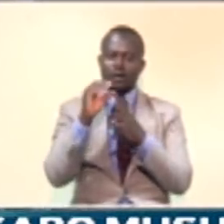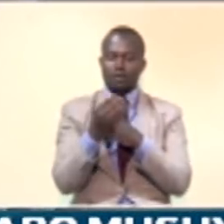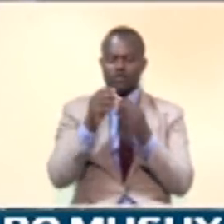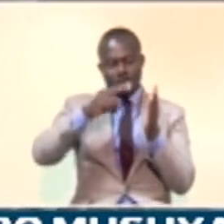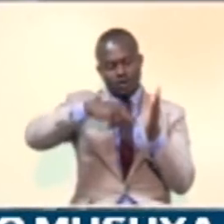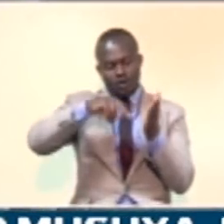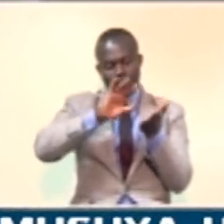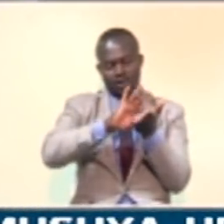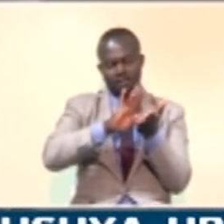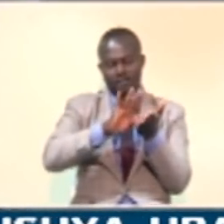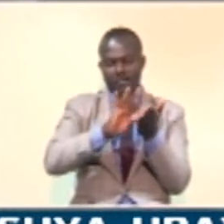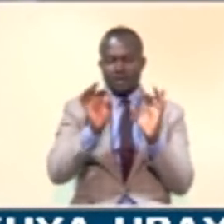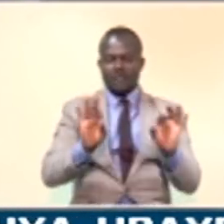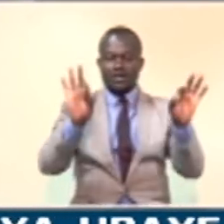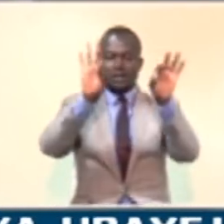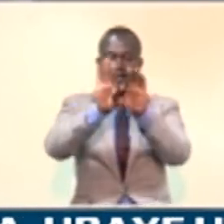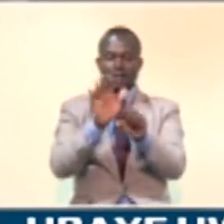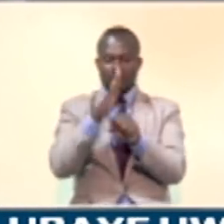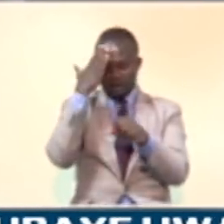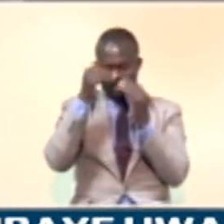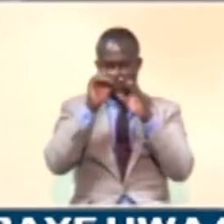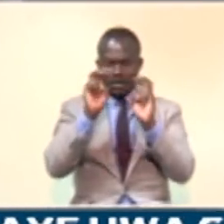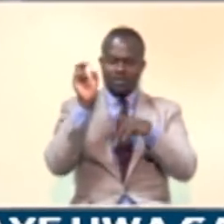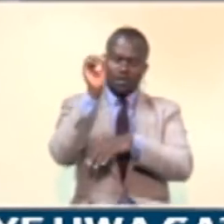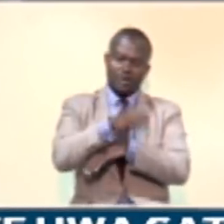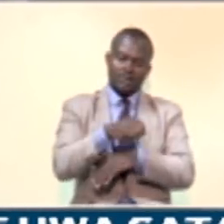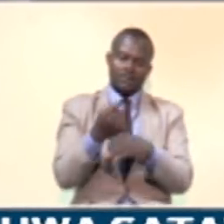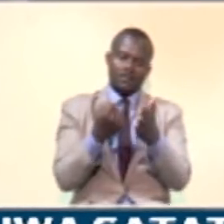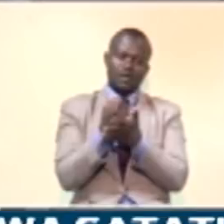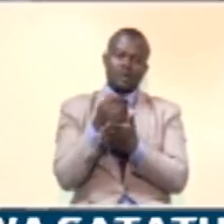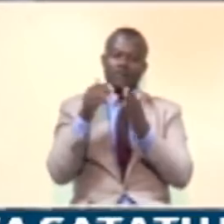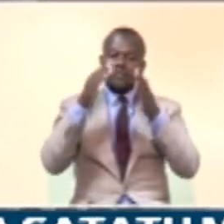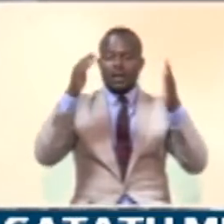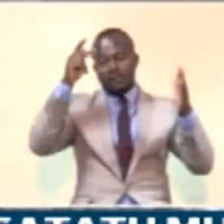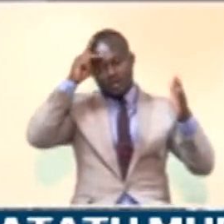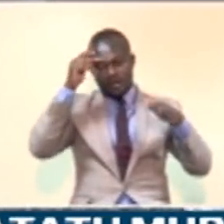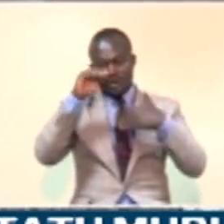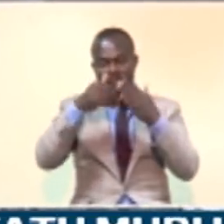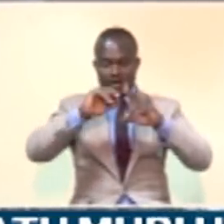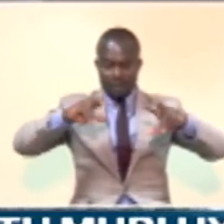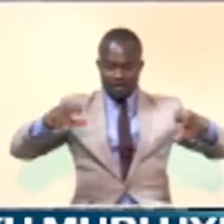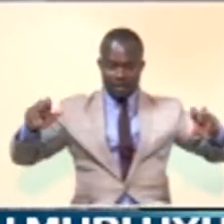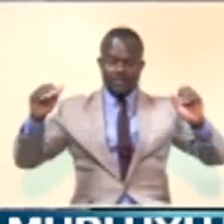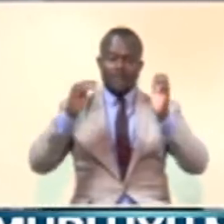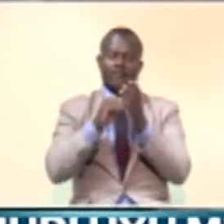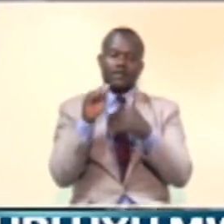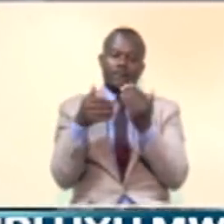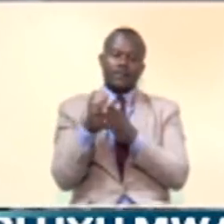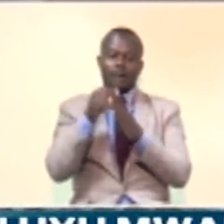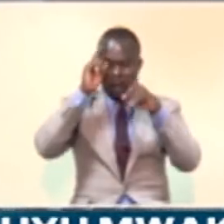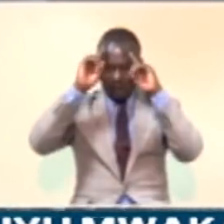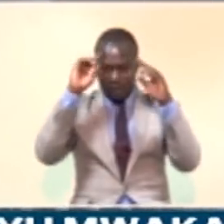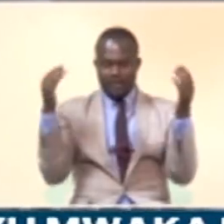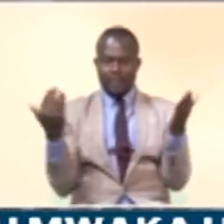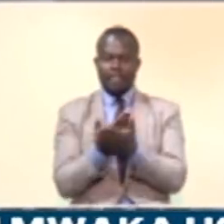kwandika ni ingenzi cyane kuko birushaho gutuma bagura ubumenyi bashakashaka ndetse banahanga